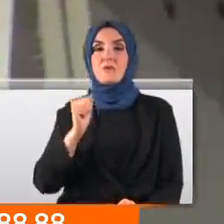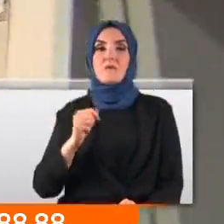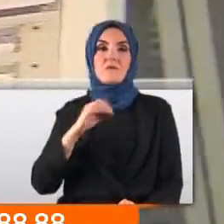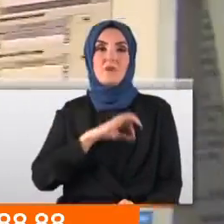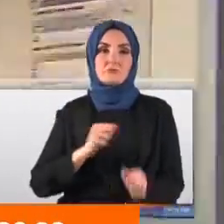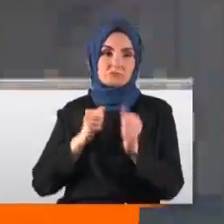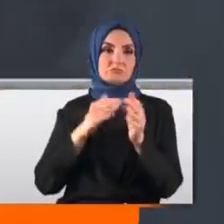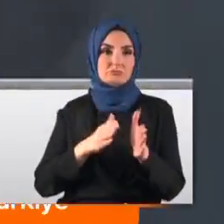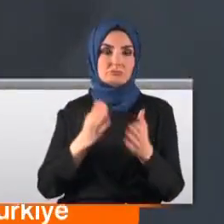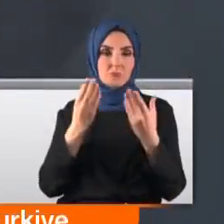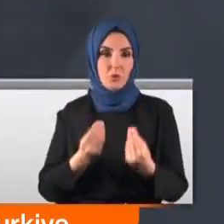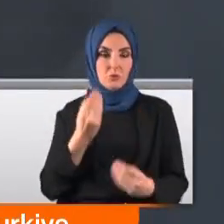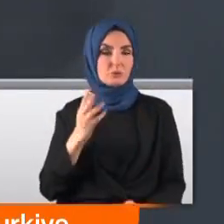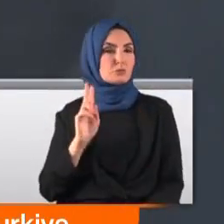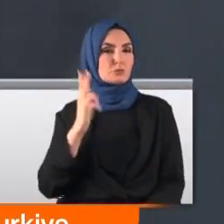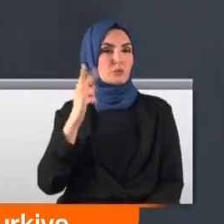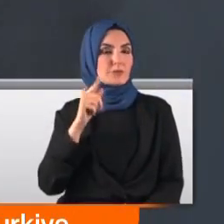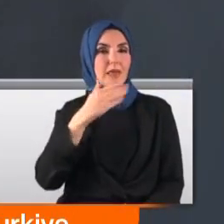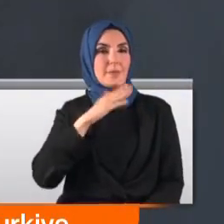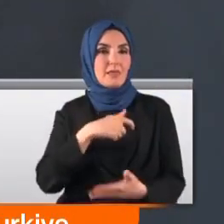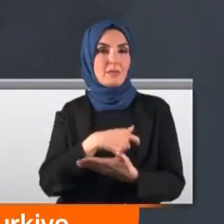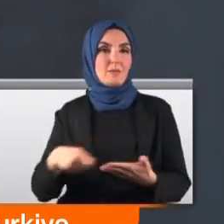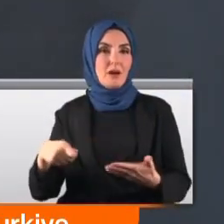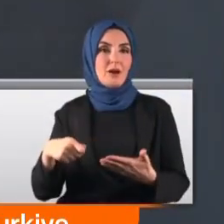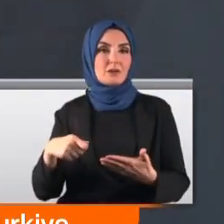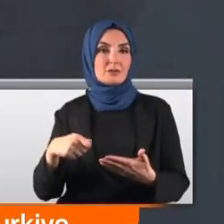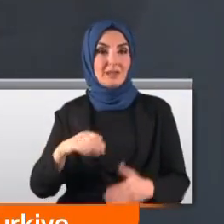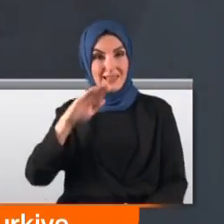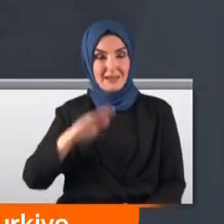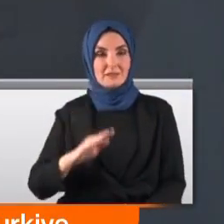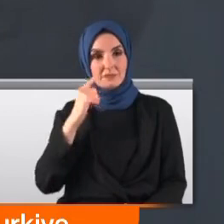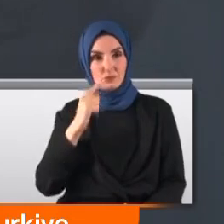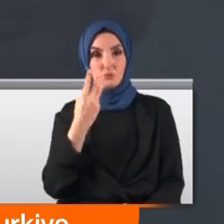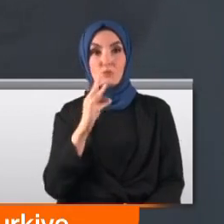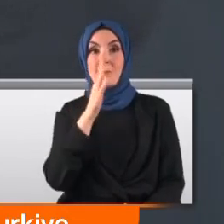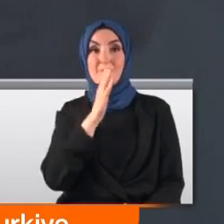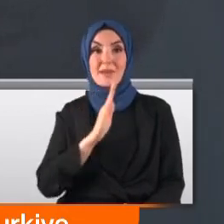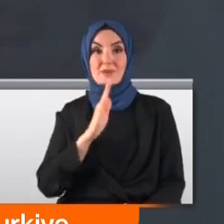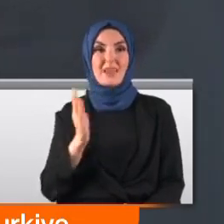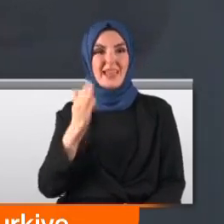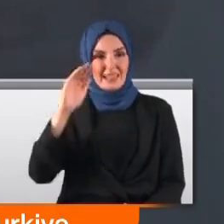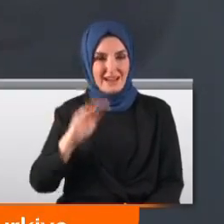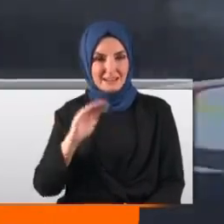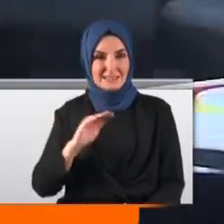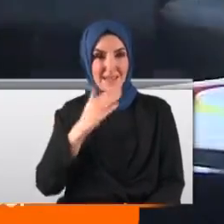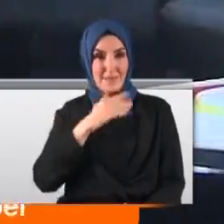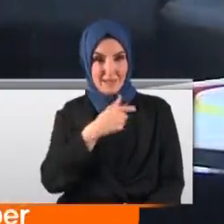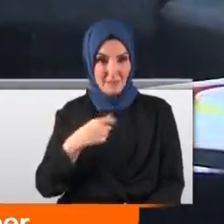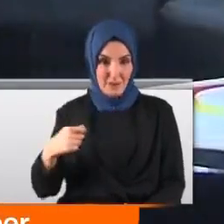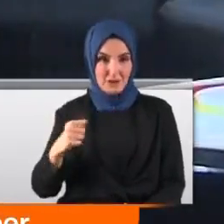Asıl sürpriz ise emekli maaşlarının tabanında yapılacak. 3500 lira olan en düşük emekli maaşının asgari